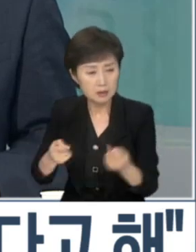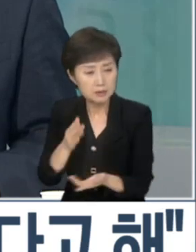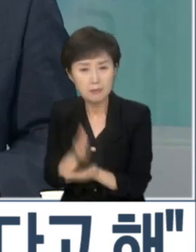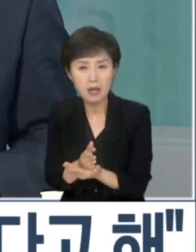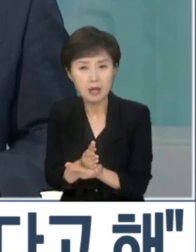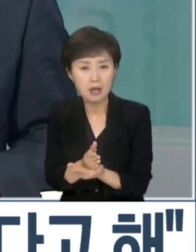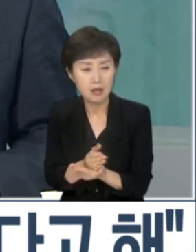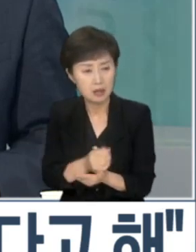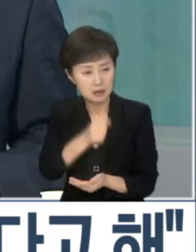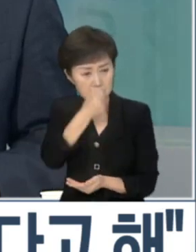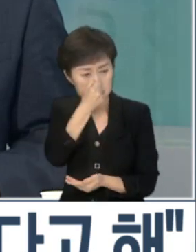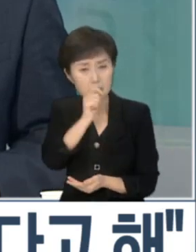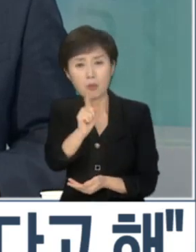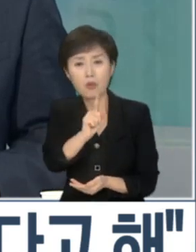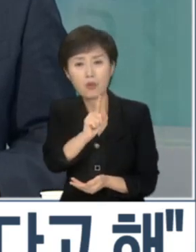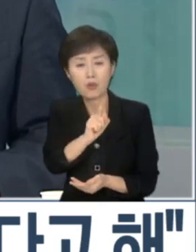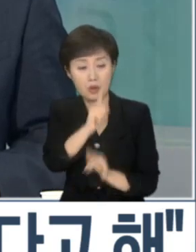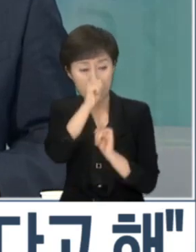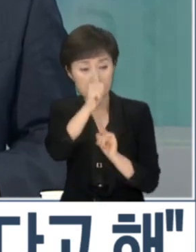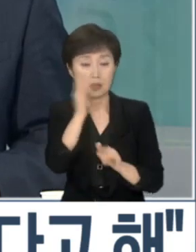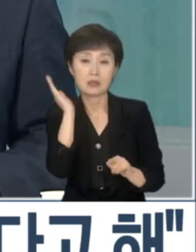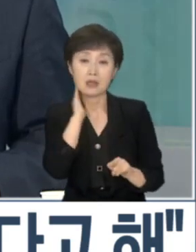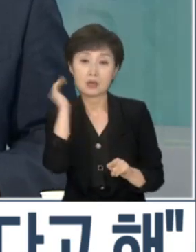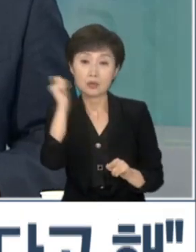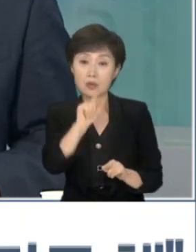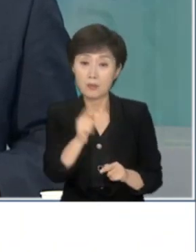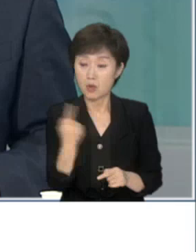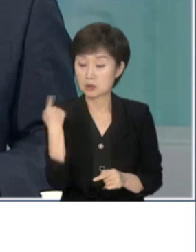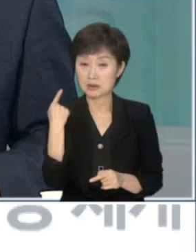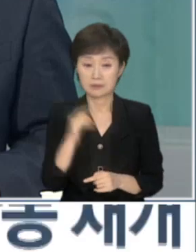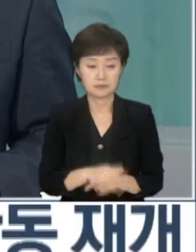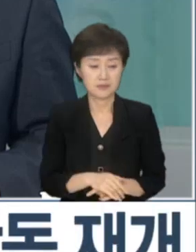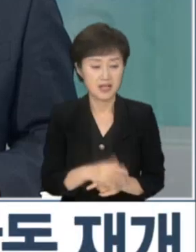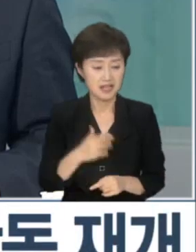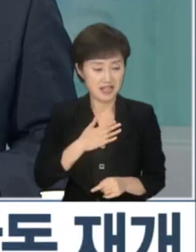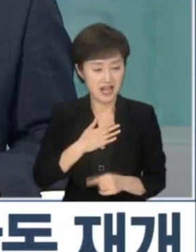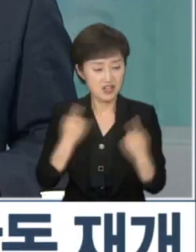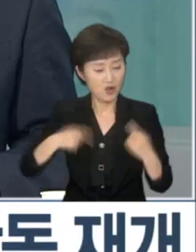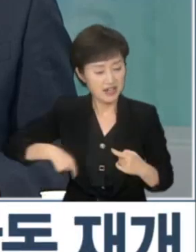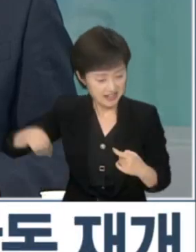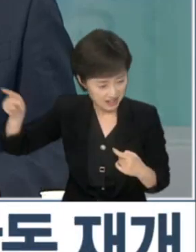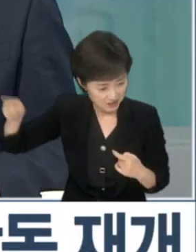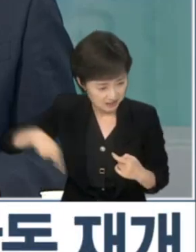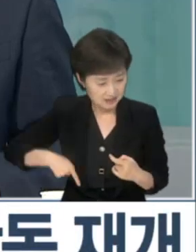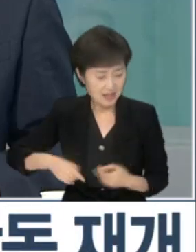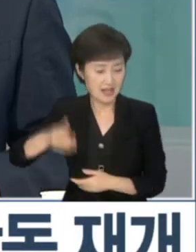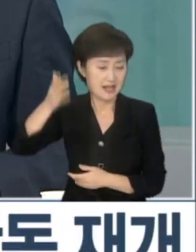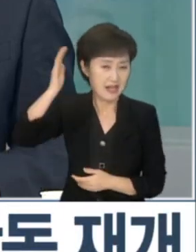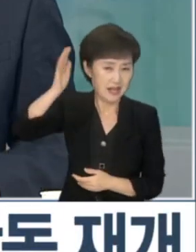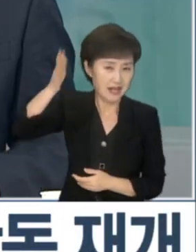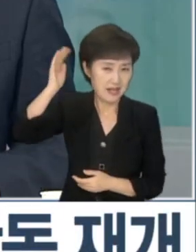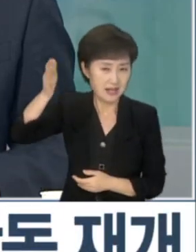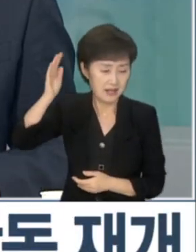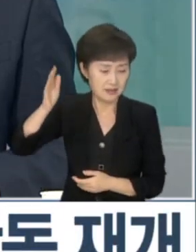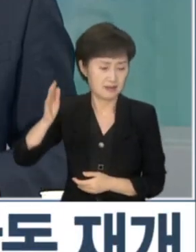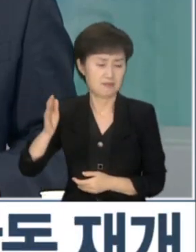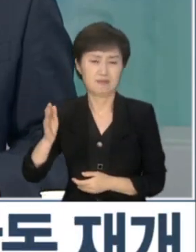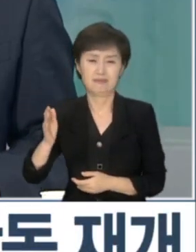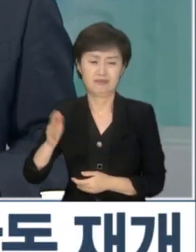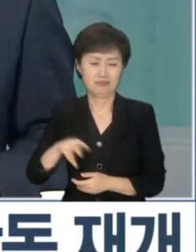보입니다 이명박 대통령 기업인 연설에서 오지 여행 갔다 왔다 이런 말씀을 하시던데요